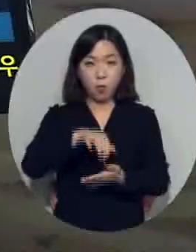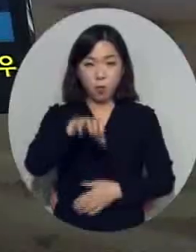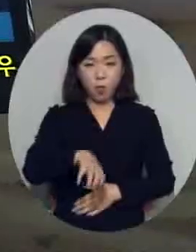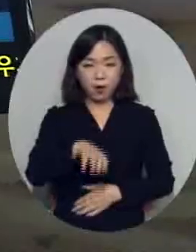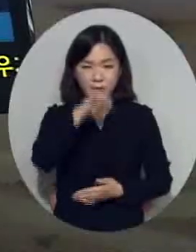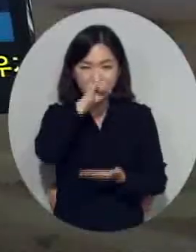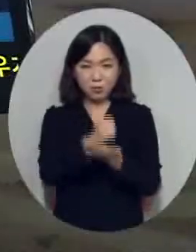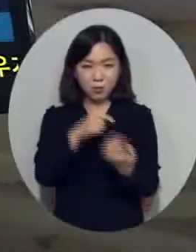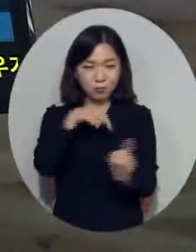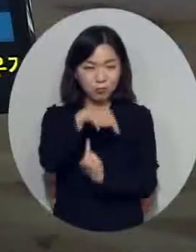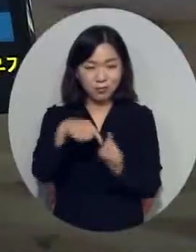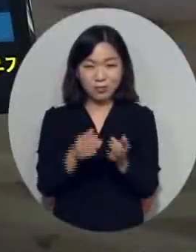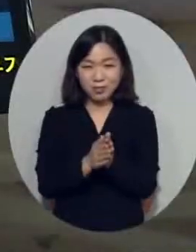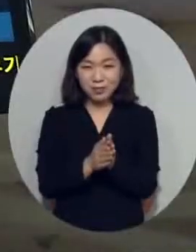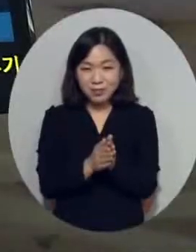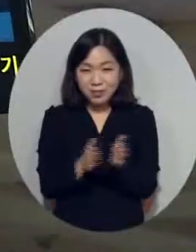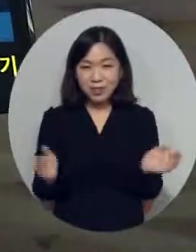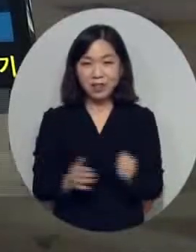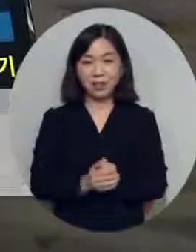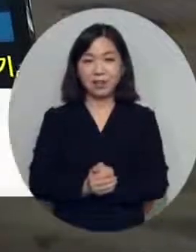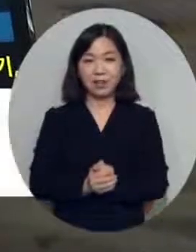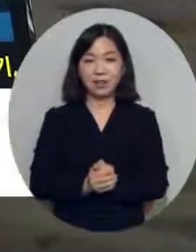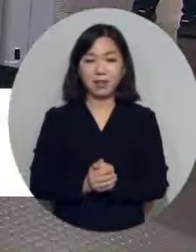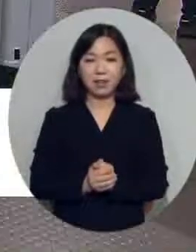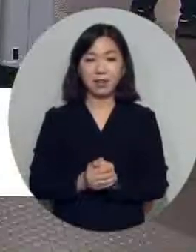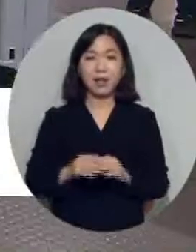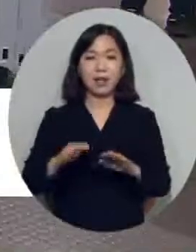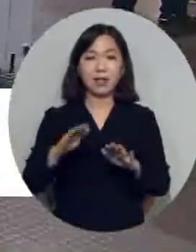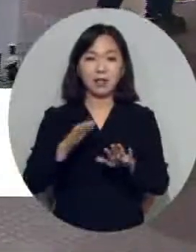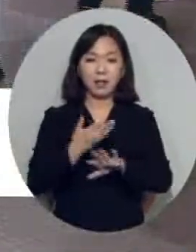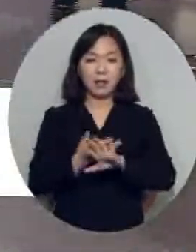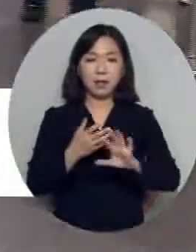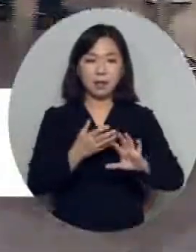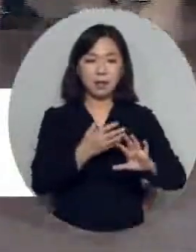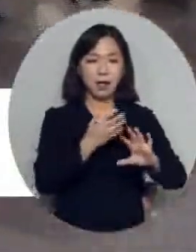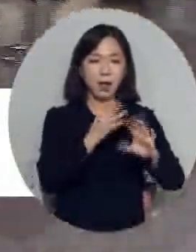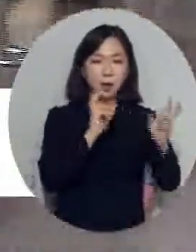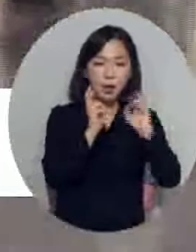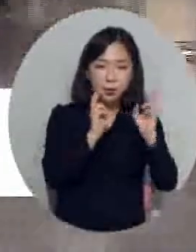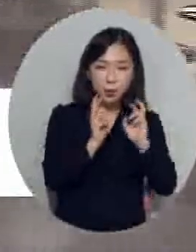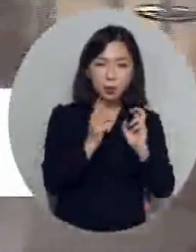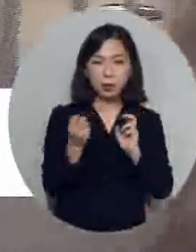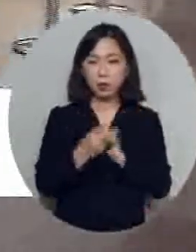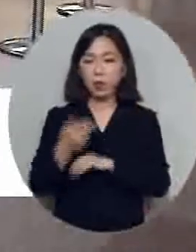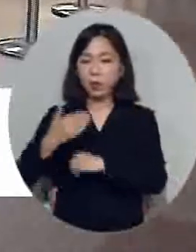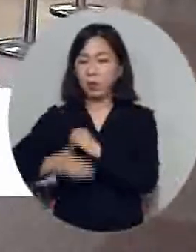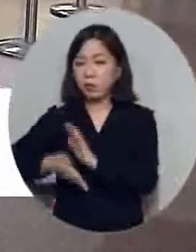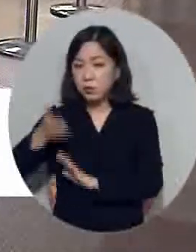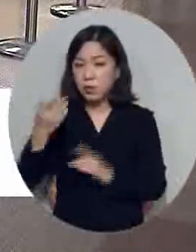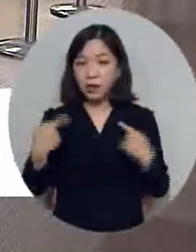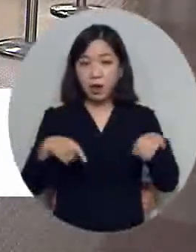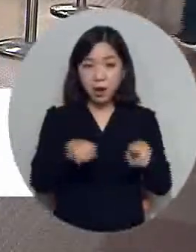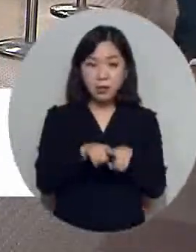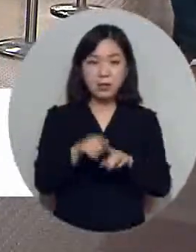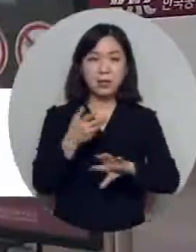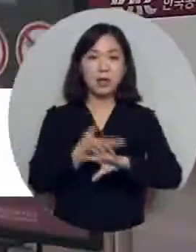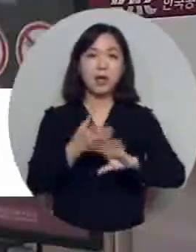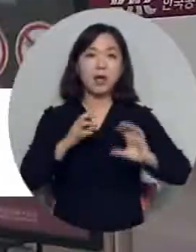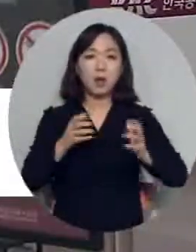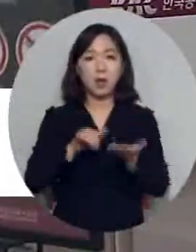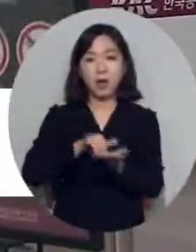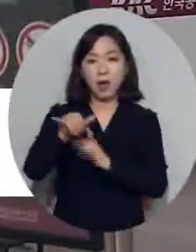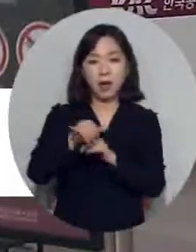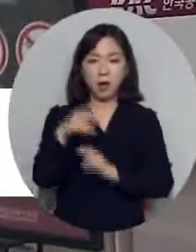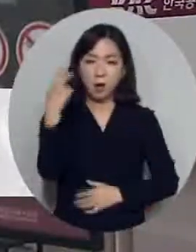길로 들어서고 있습니다. 국토교통부는 항공사, 대구시 등과 함께 대구공항의 국제선 항공편 운항을 검토하고